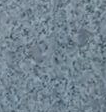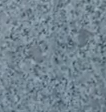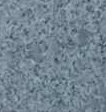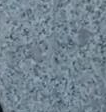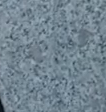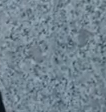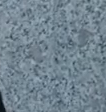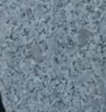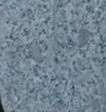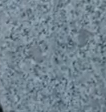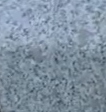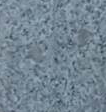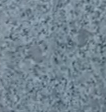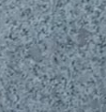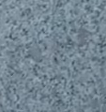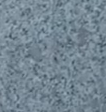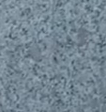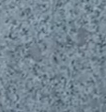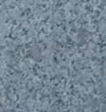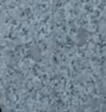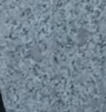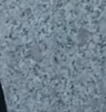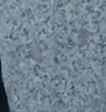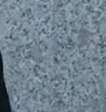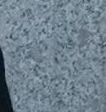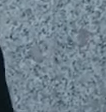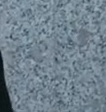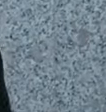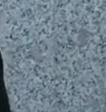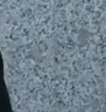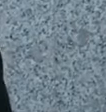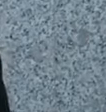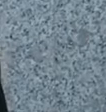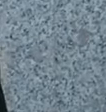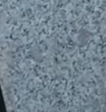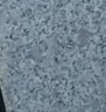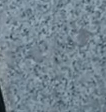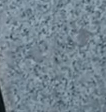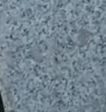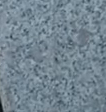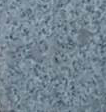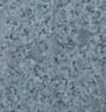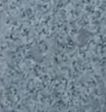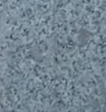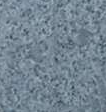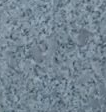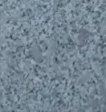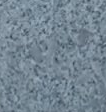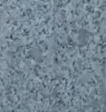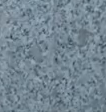รีคนต่อไปของประเทศไทยในวันนี้จะเป็นอย่างไรแต่ผมอยากจะเรียนพ่อแม่พี่น้องประชาชนอย่างนี้ว่